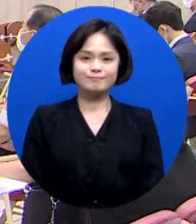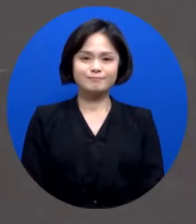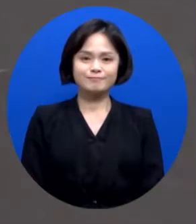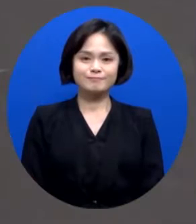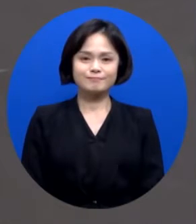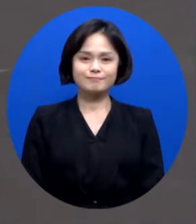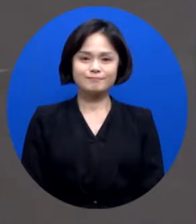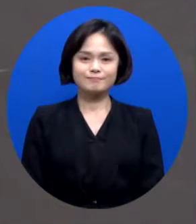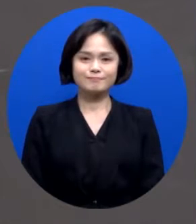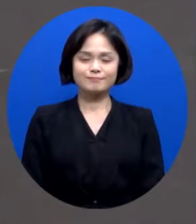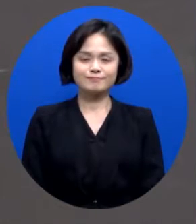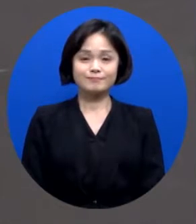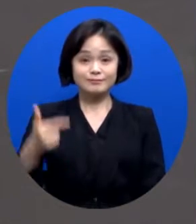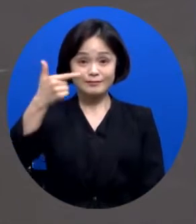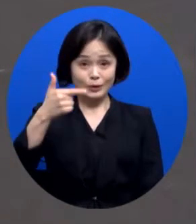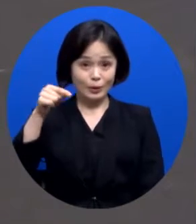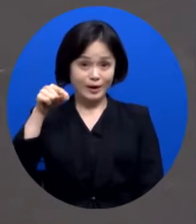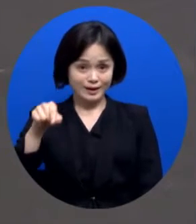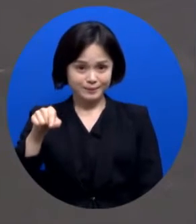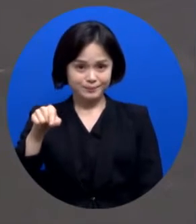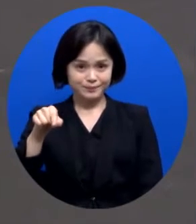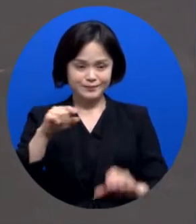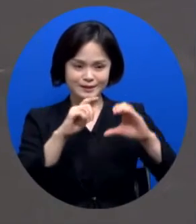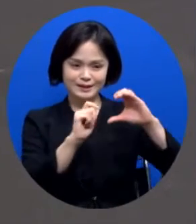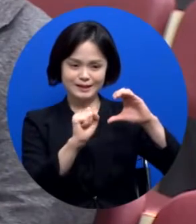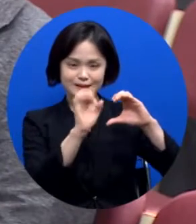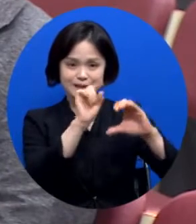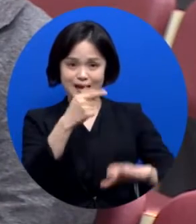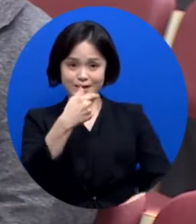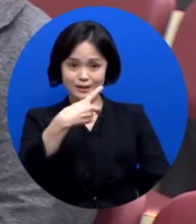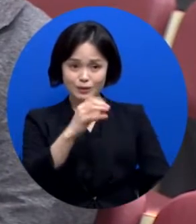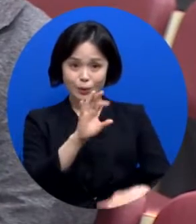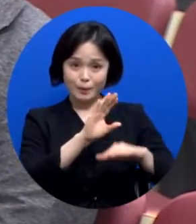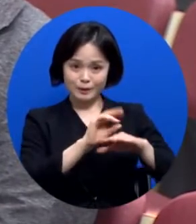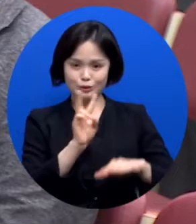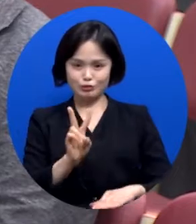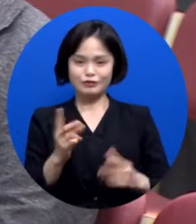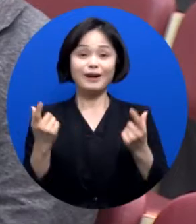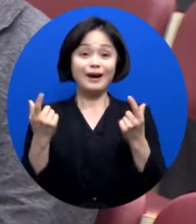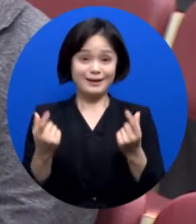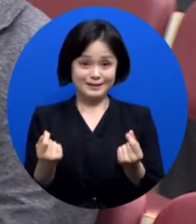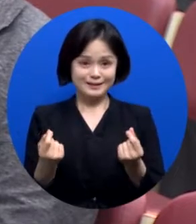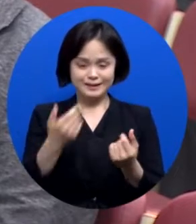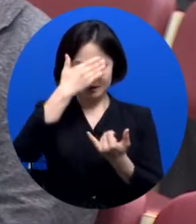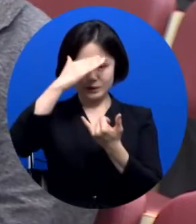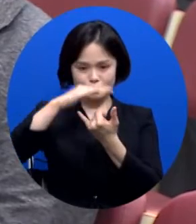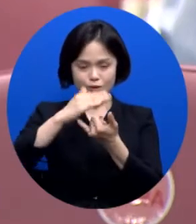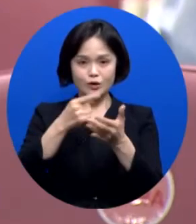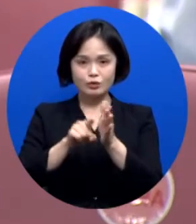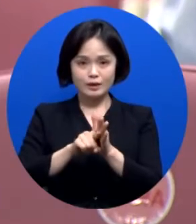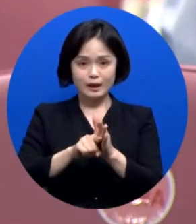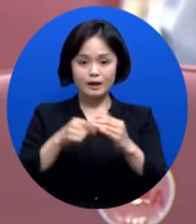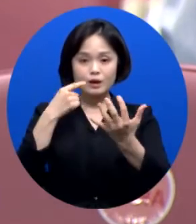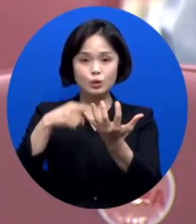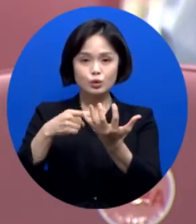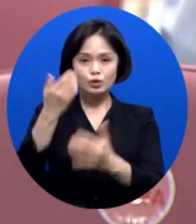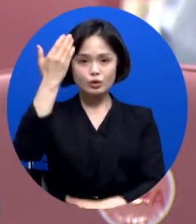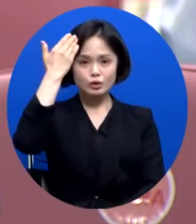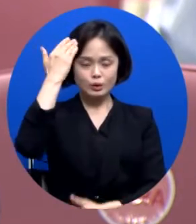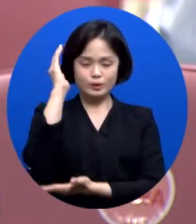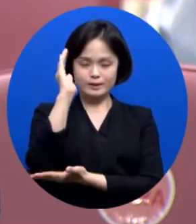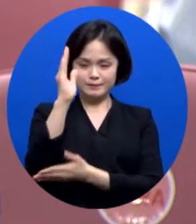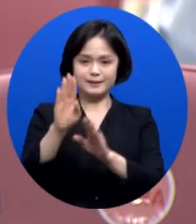대한예수교장로의 통합 경선호회 신학훈련원과 CTS 안동방송이 공동 주관한 다음 세대 교육선교 세미나가